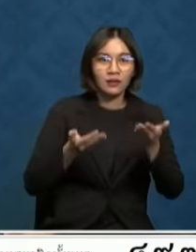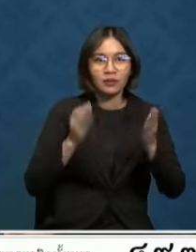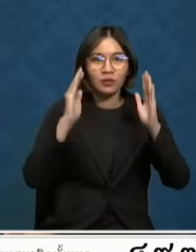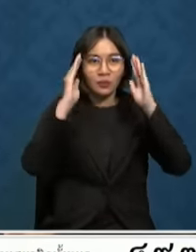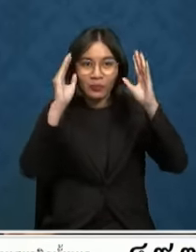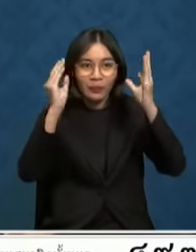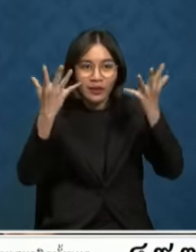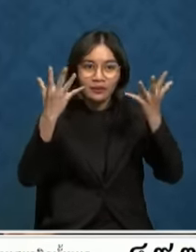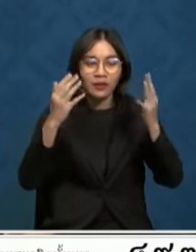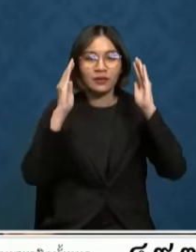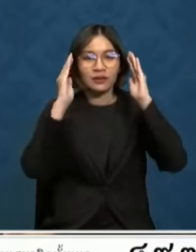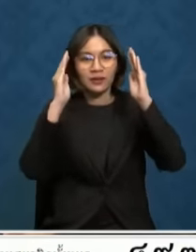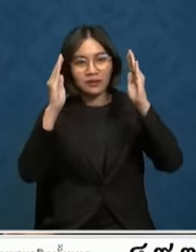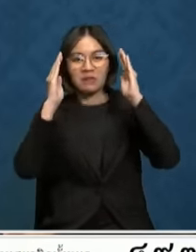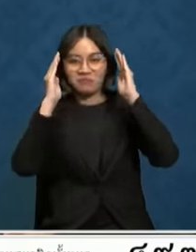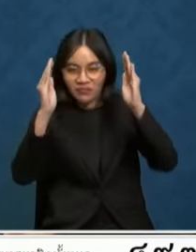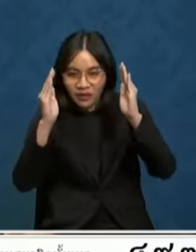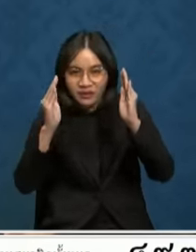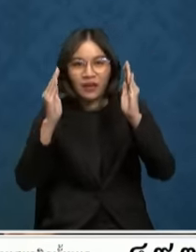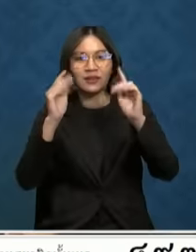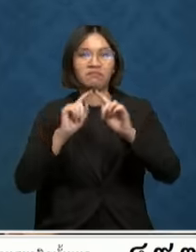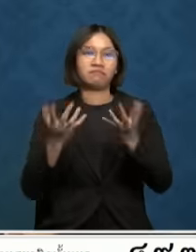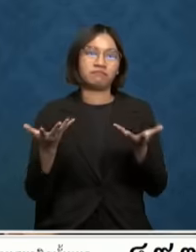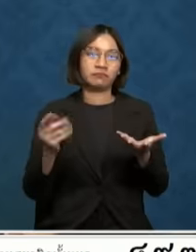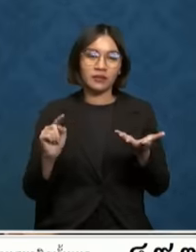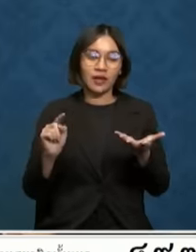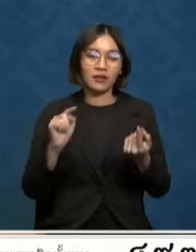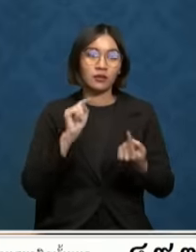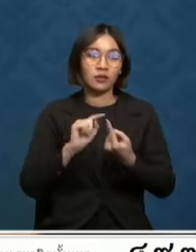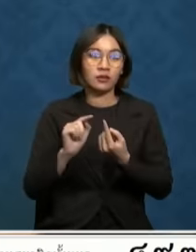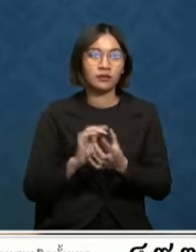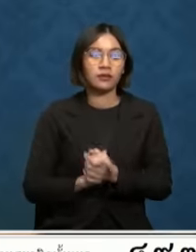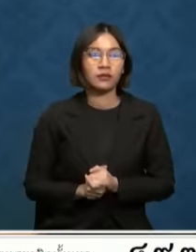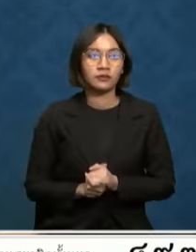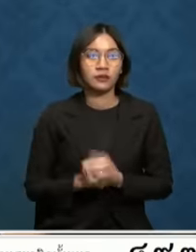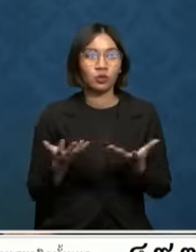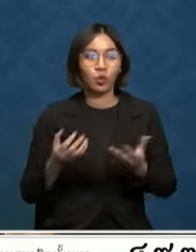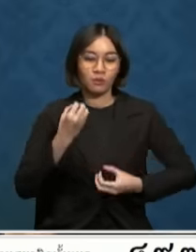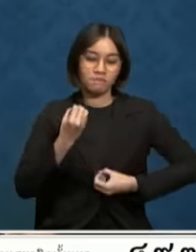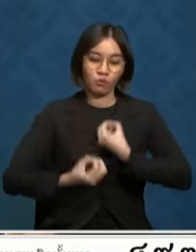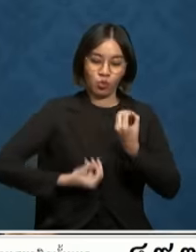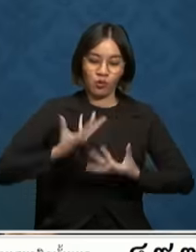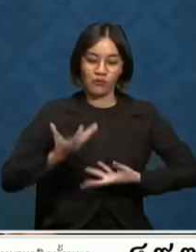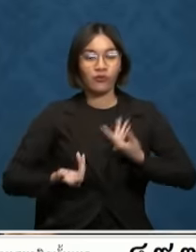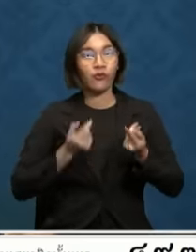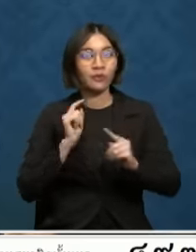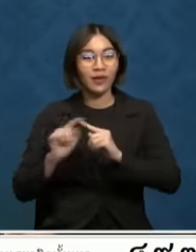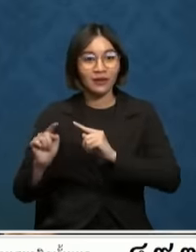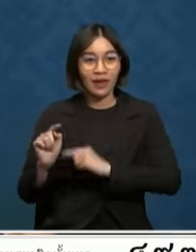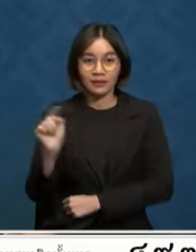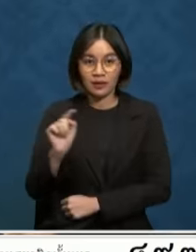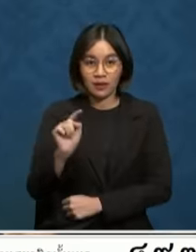โจรตั้งใจหรือตั้งใจมากในการแสดงความคิดเห็น